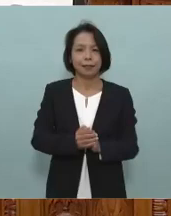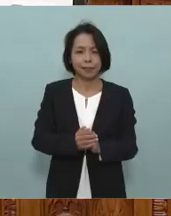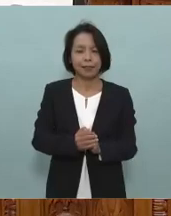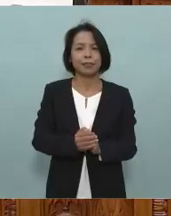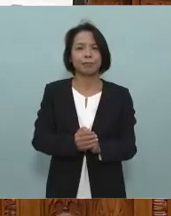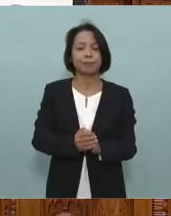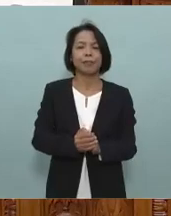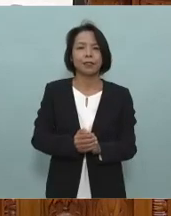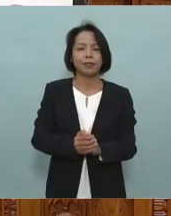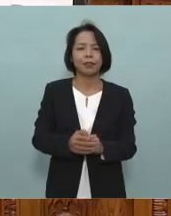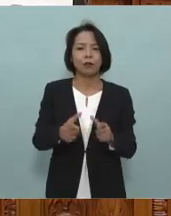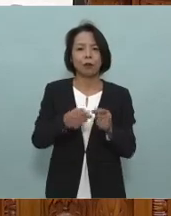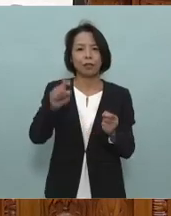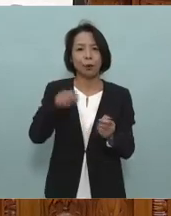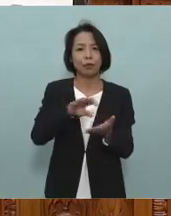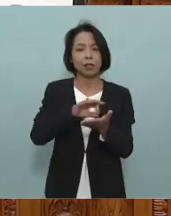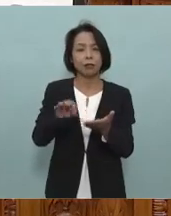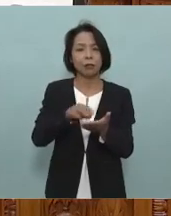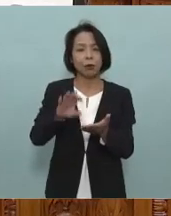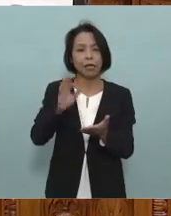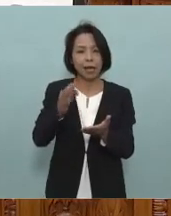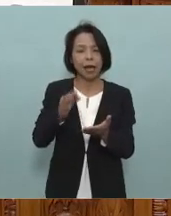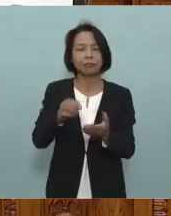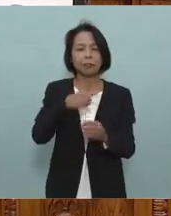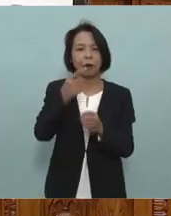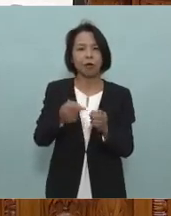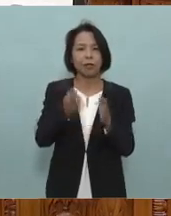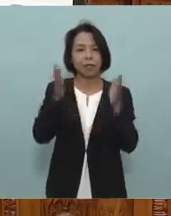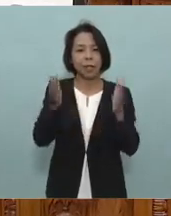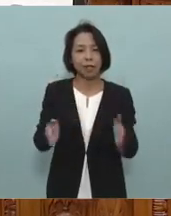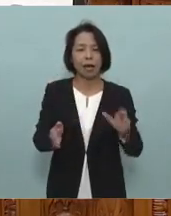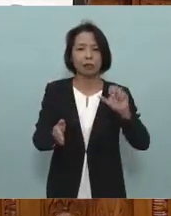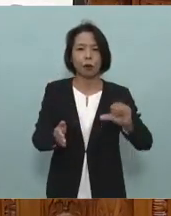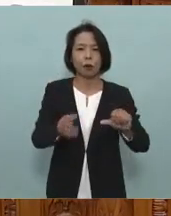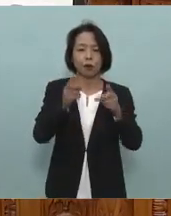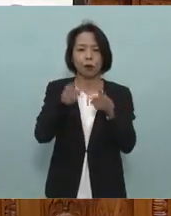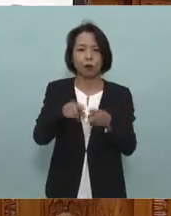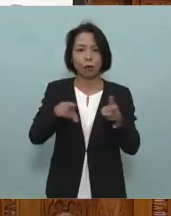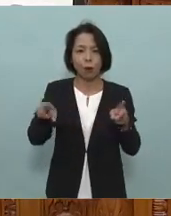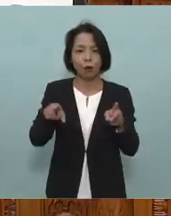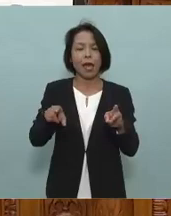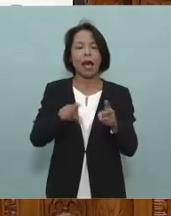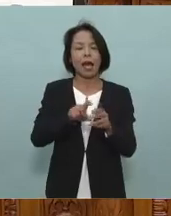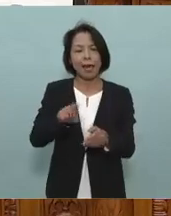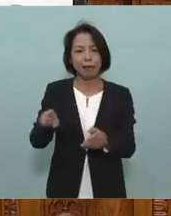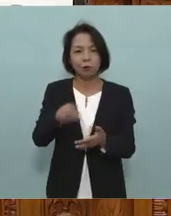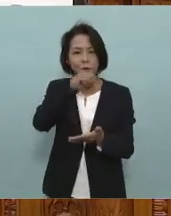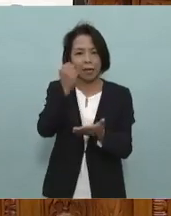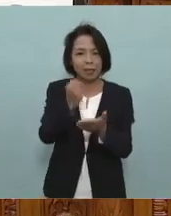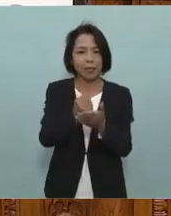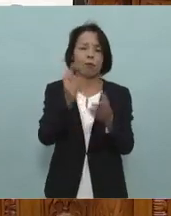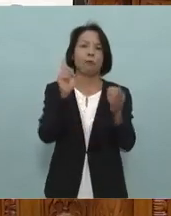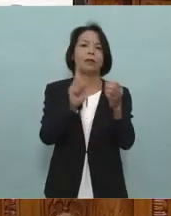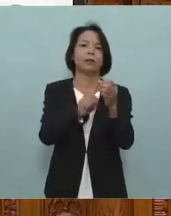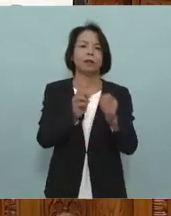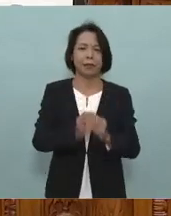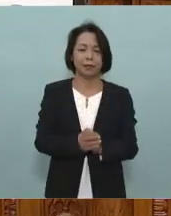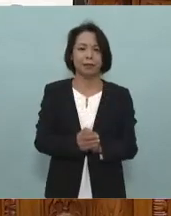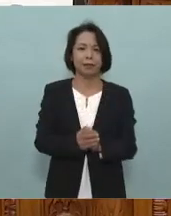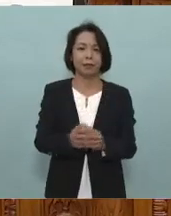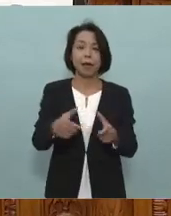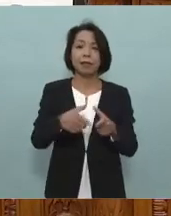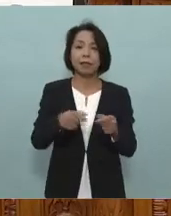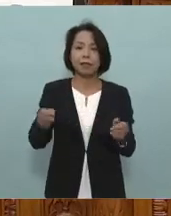旅行消費額の年間5兆円ちょうど達成を目指します全国旅行支援